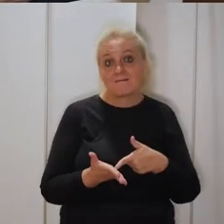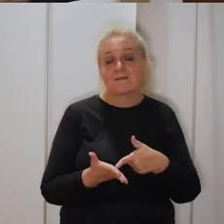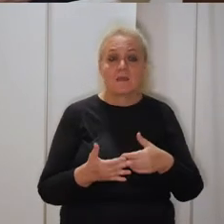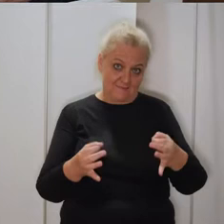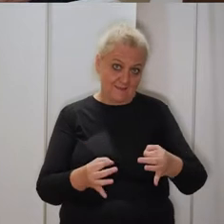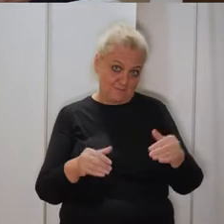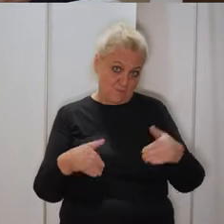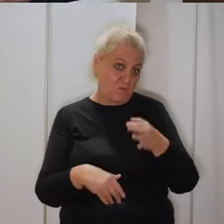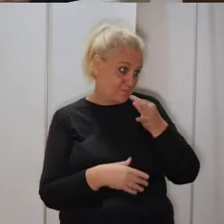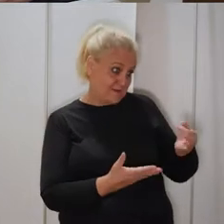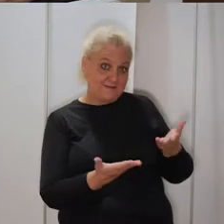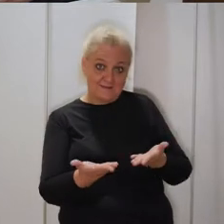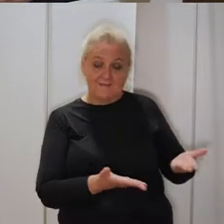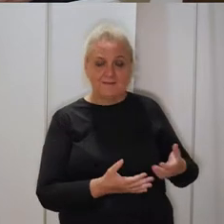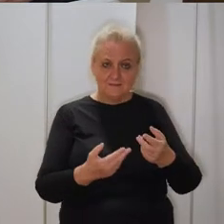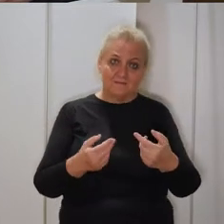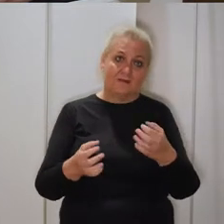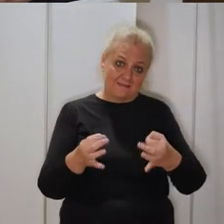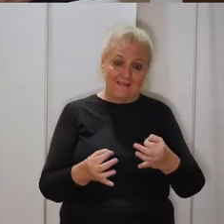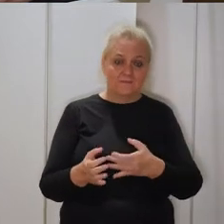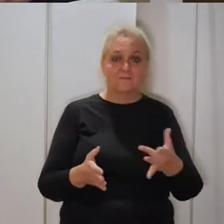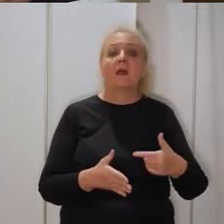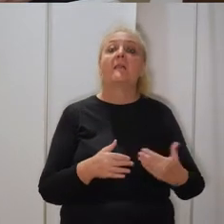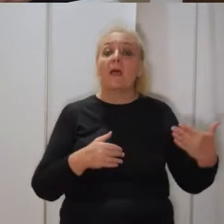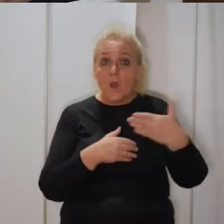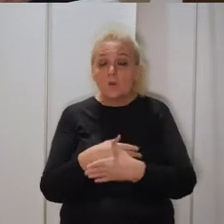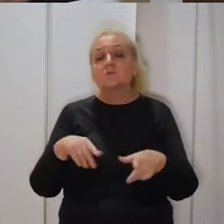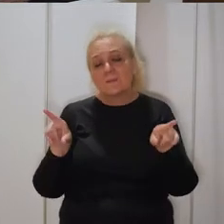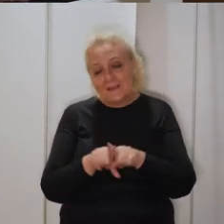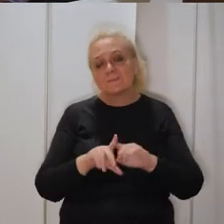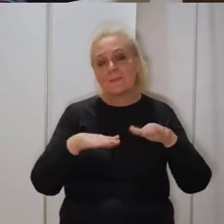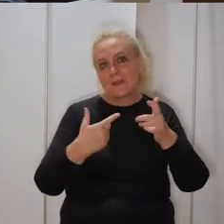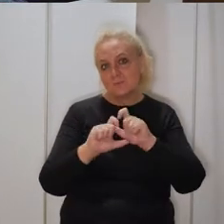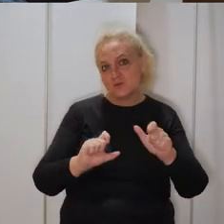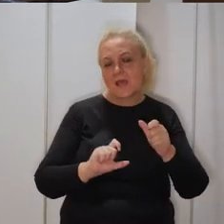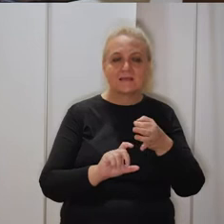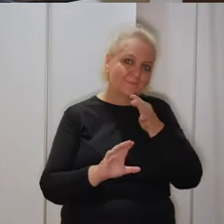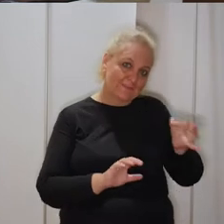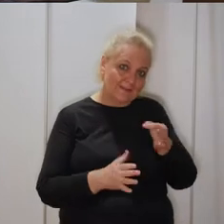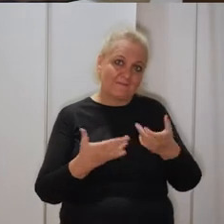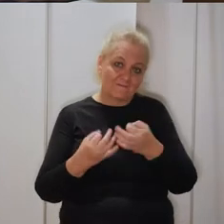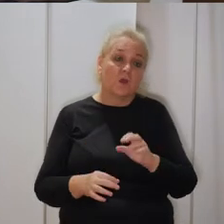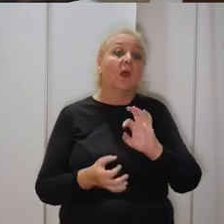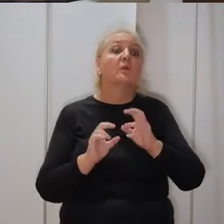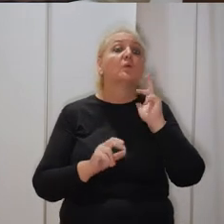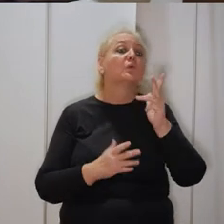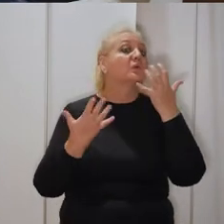zrobić już teraz, także odzywajcie się w trakcie. Oczywiście pod koniec też będzie czas na zadawanie pytań, więc gdyby ktoś coś chciał...